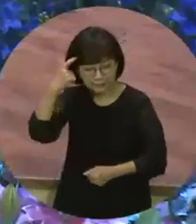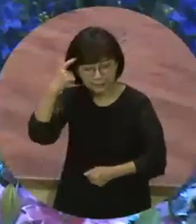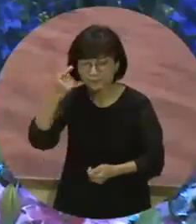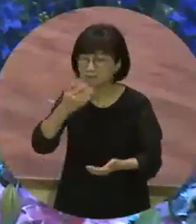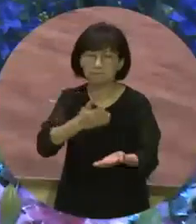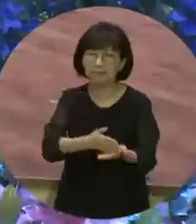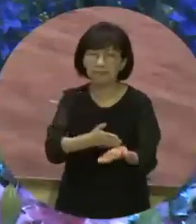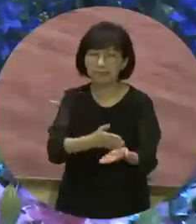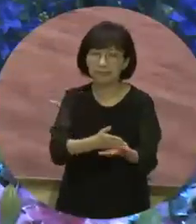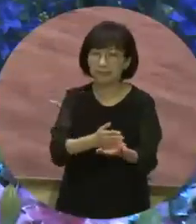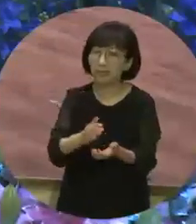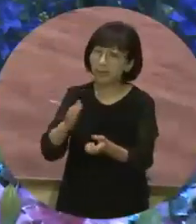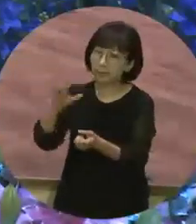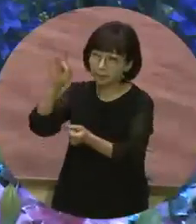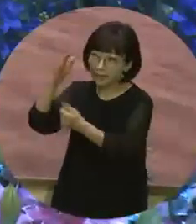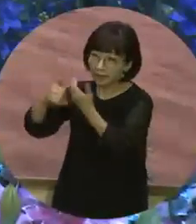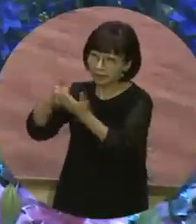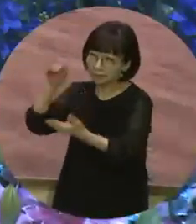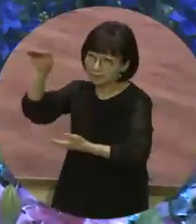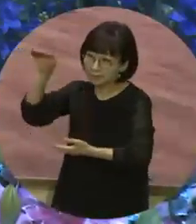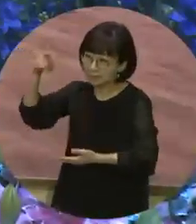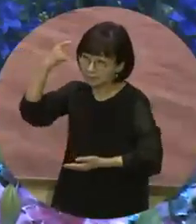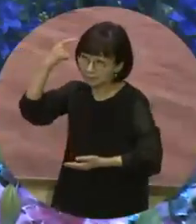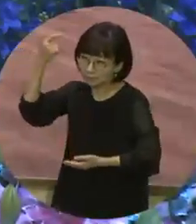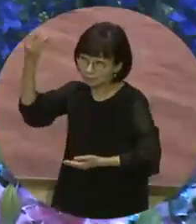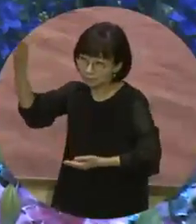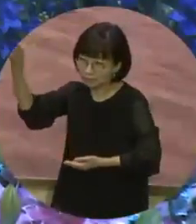행동하지 말고 물어보세요.